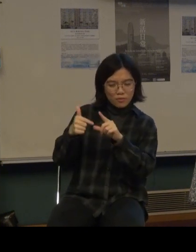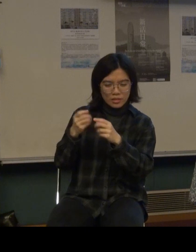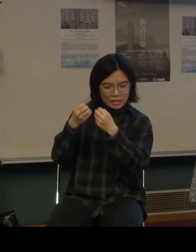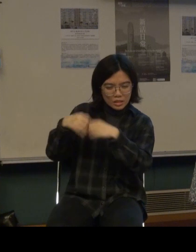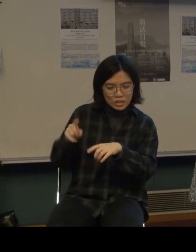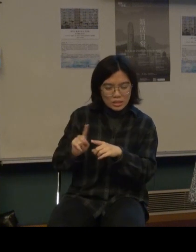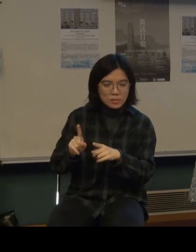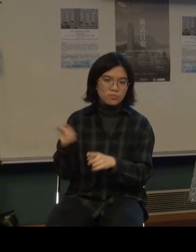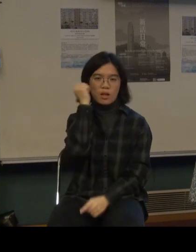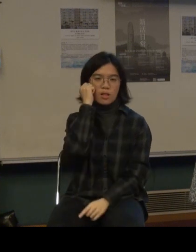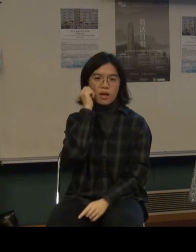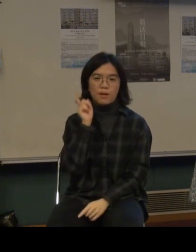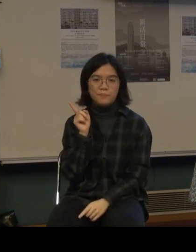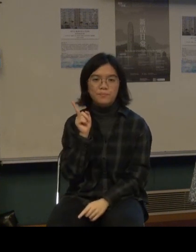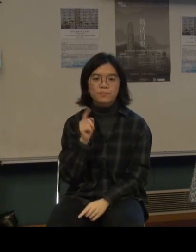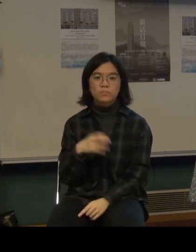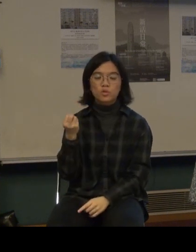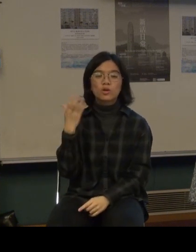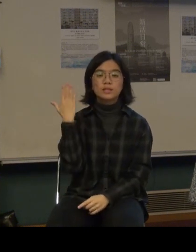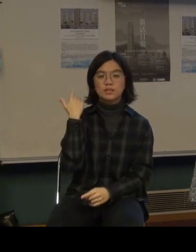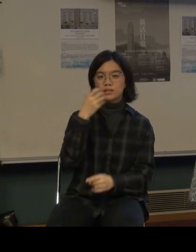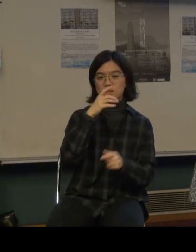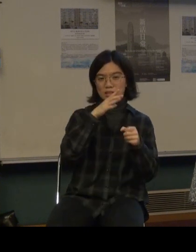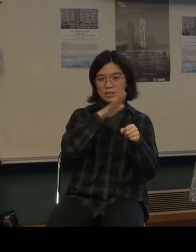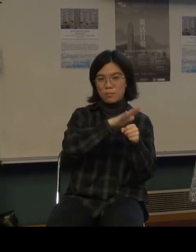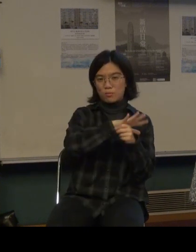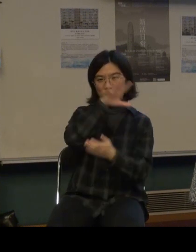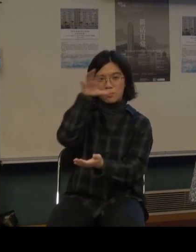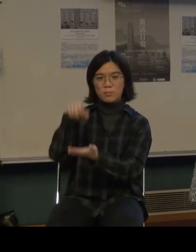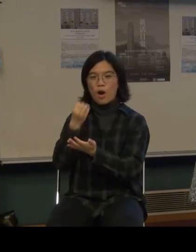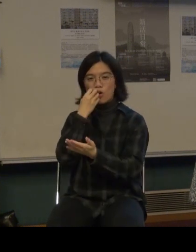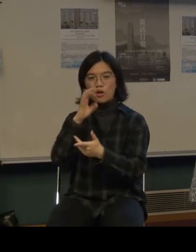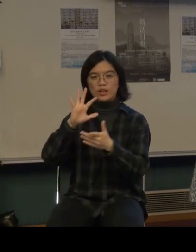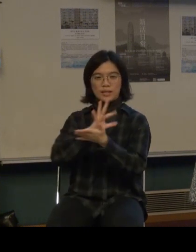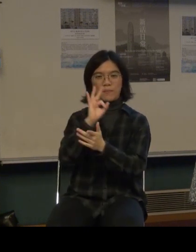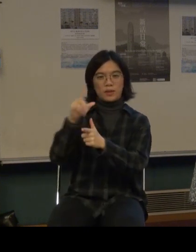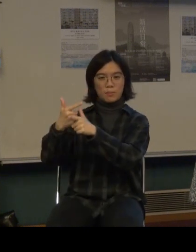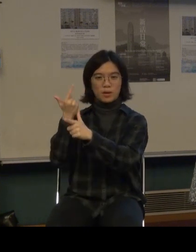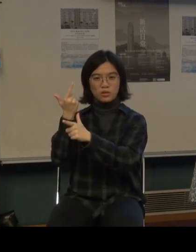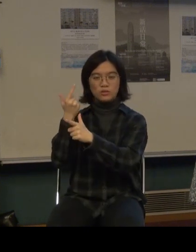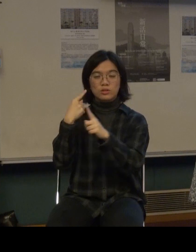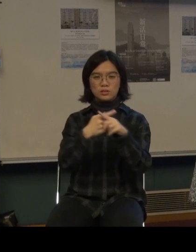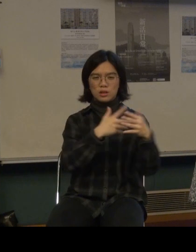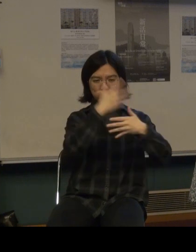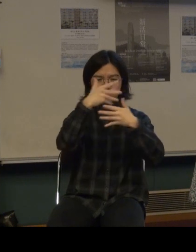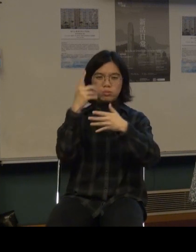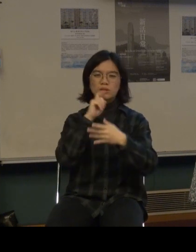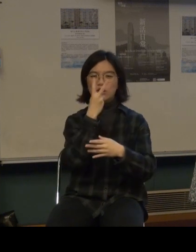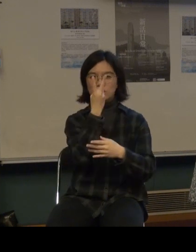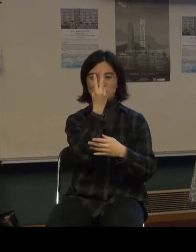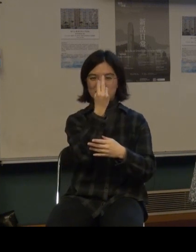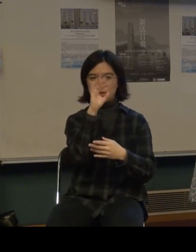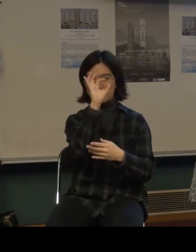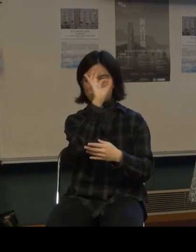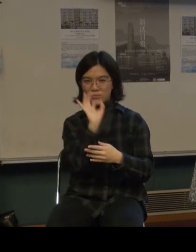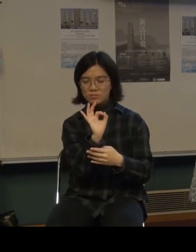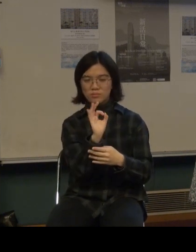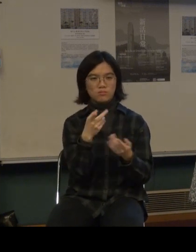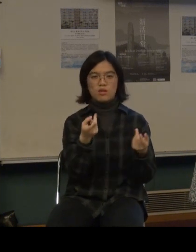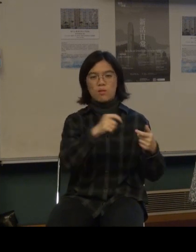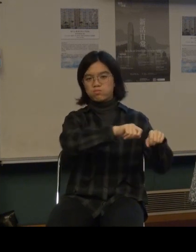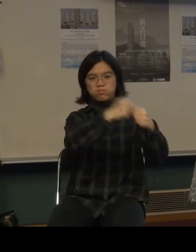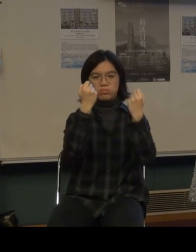日本侵佔香港嘅3年8個月咧，其實有20%嘅住宅咧係摧毀咗嘅。咁所以咧，住宅本